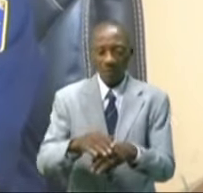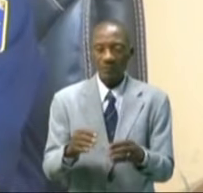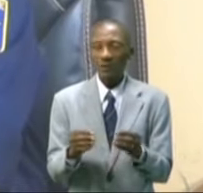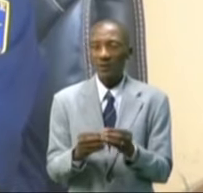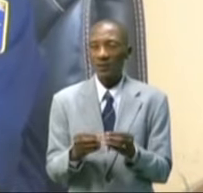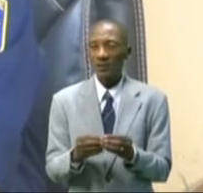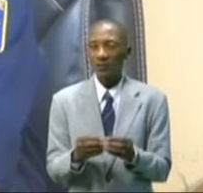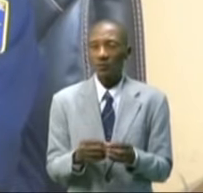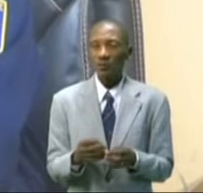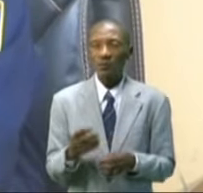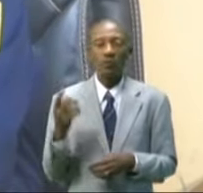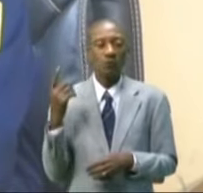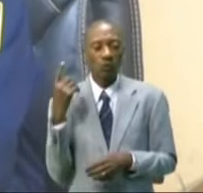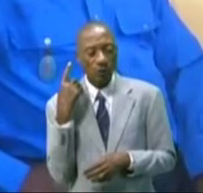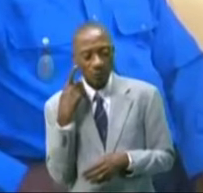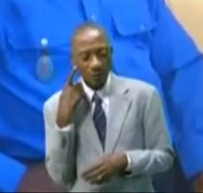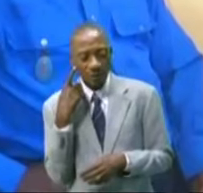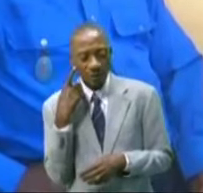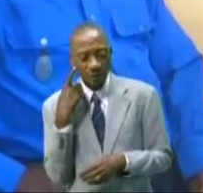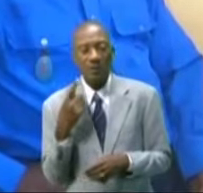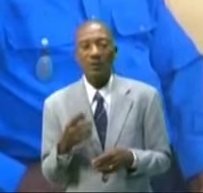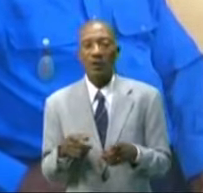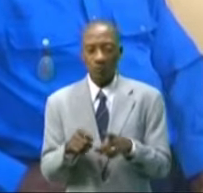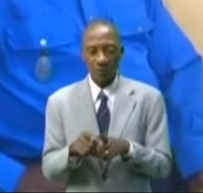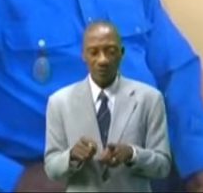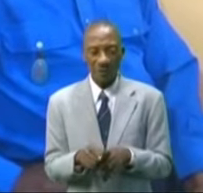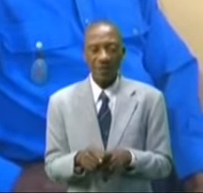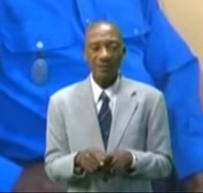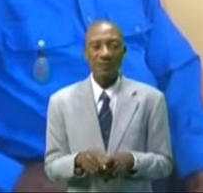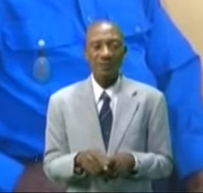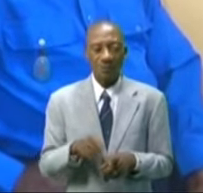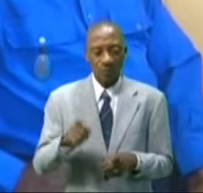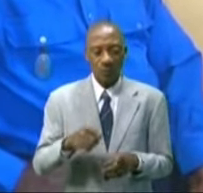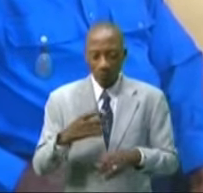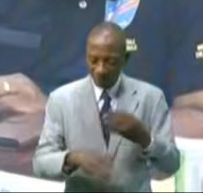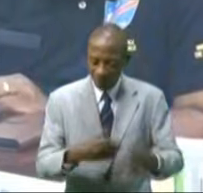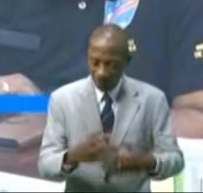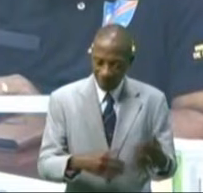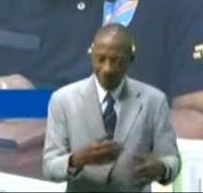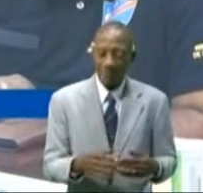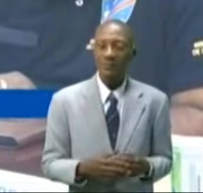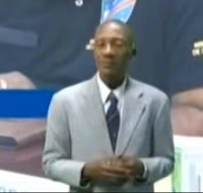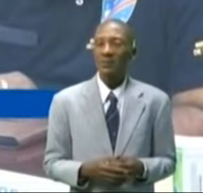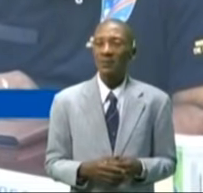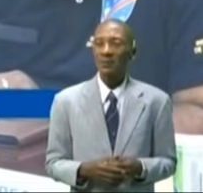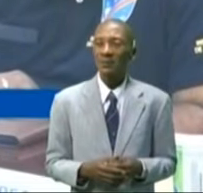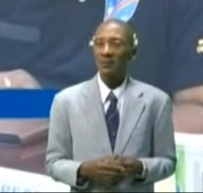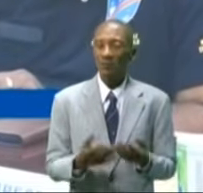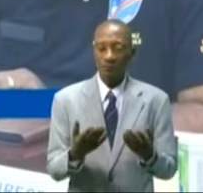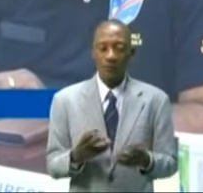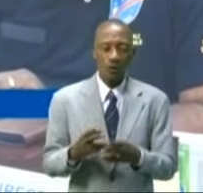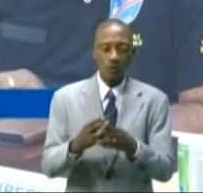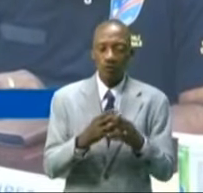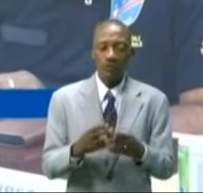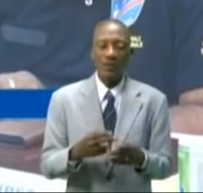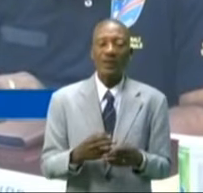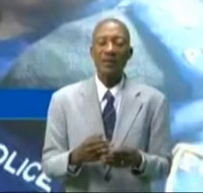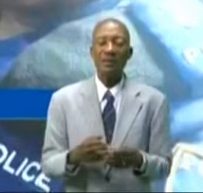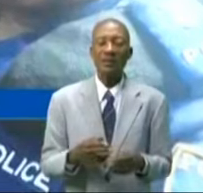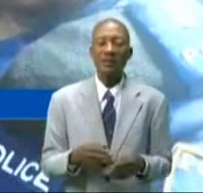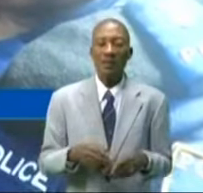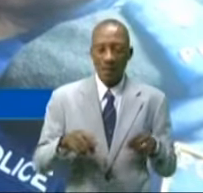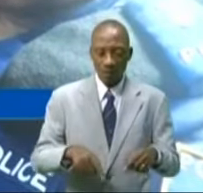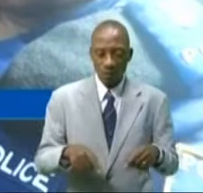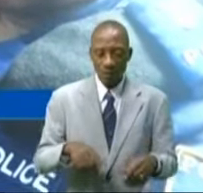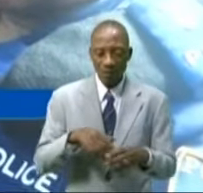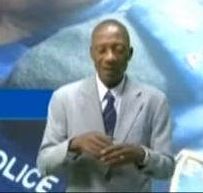ordonné la mise en marche de toutes les batteries pour combattre toute forme d'antivaleur dénoncée par le chef